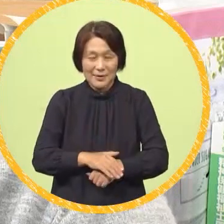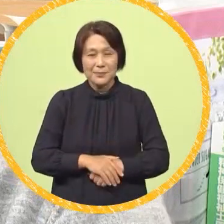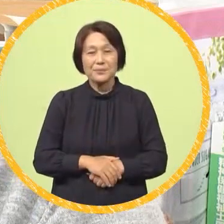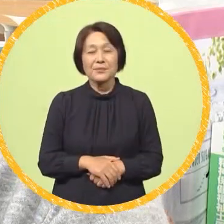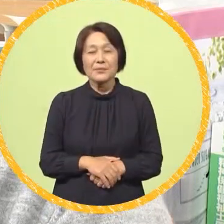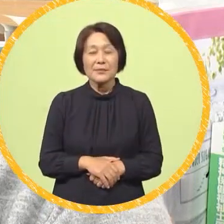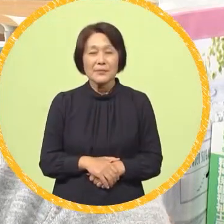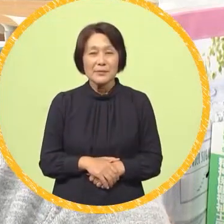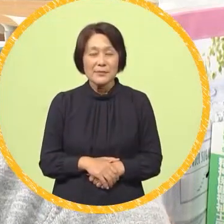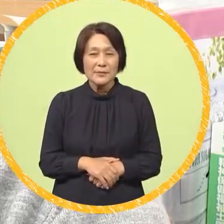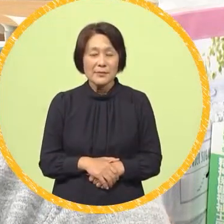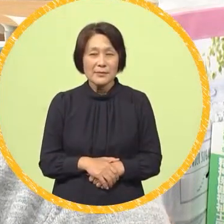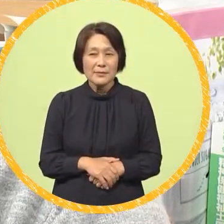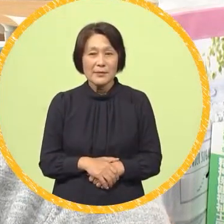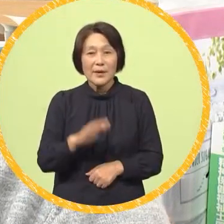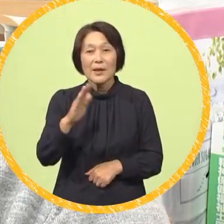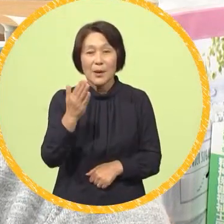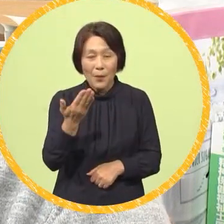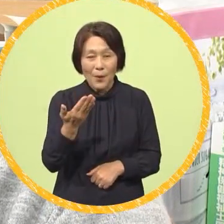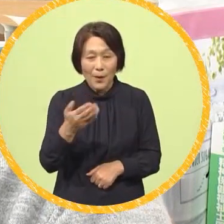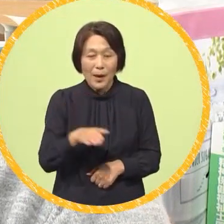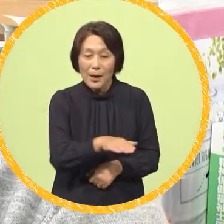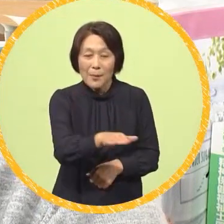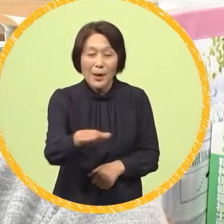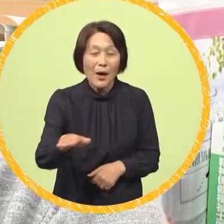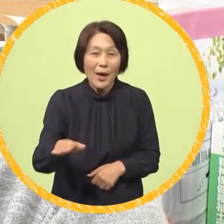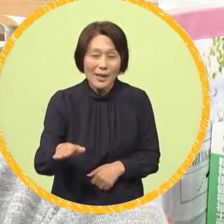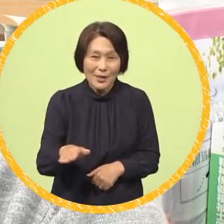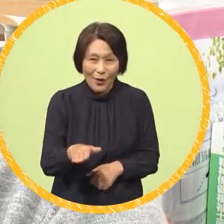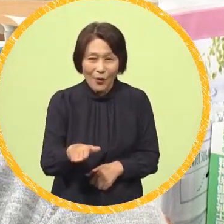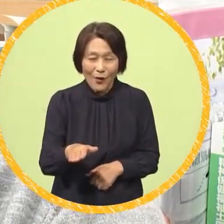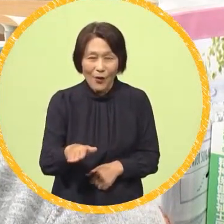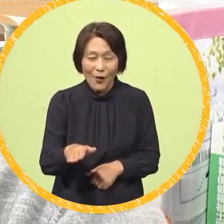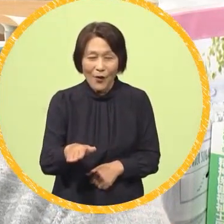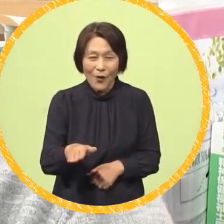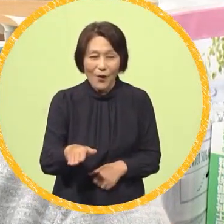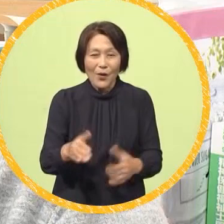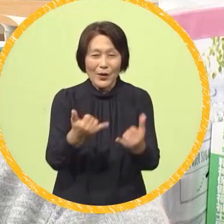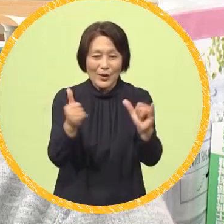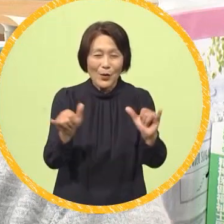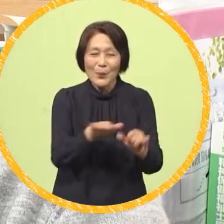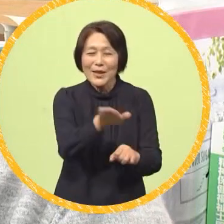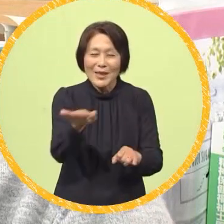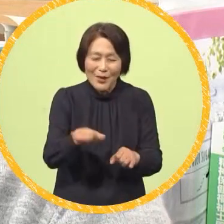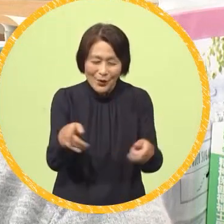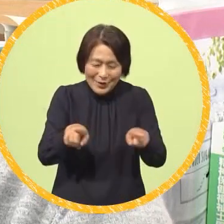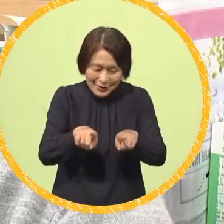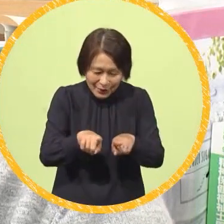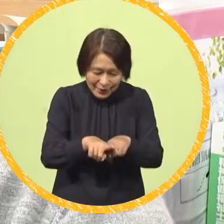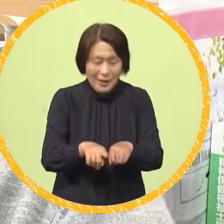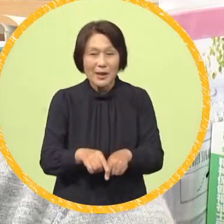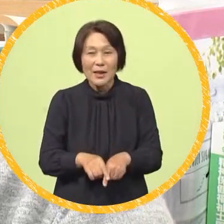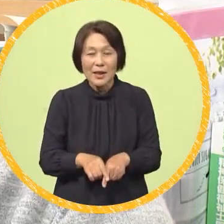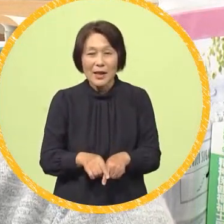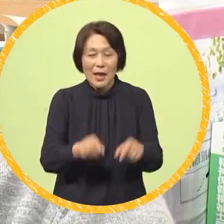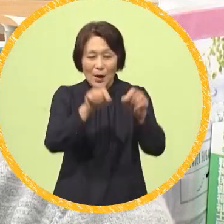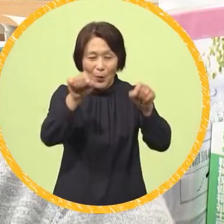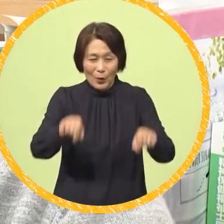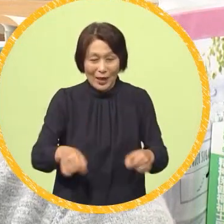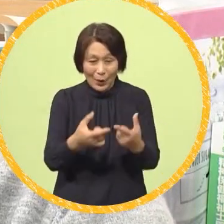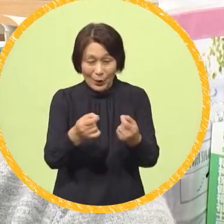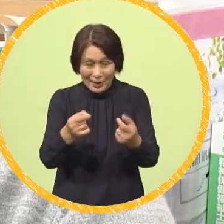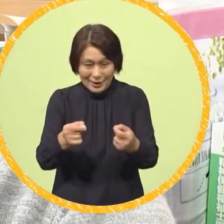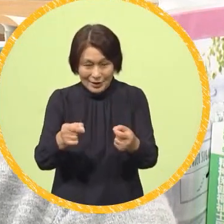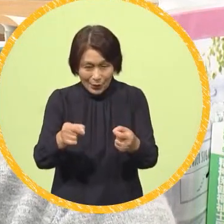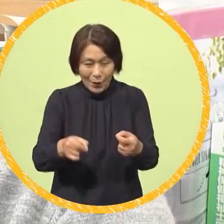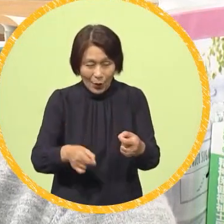は、だけどまあ周りの人、まあ、みんなと一緒にその同じ問題を